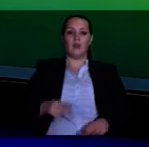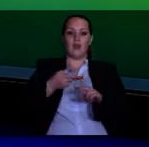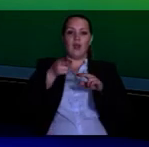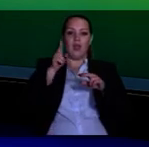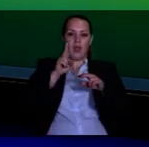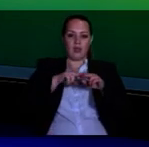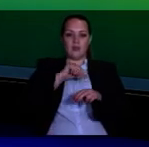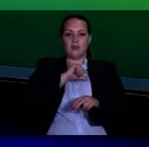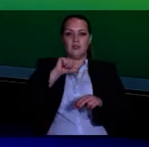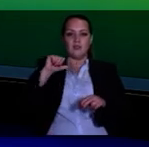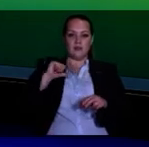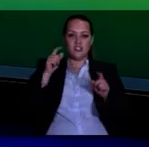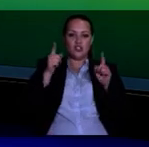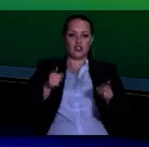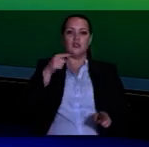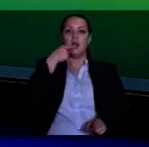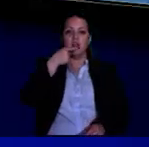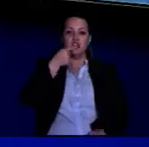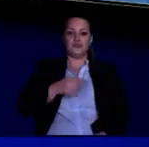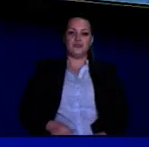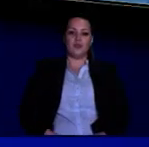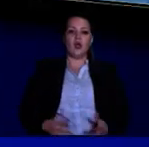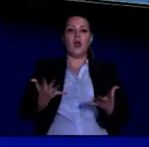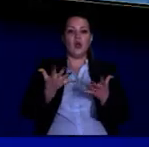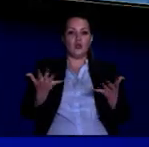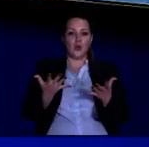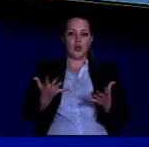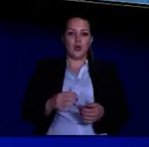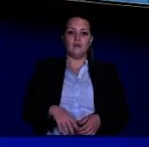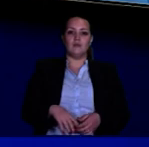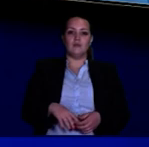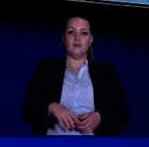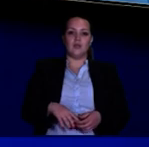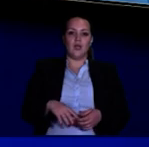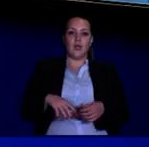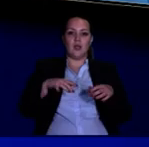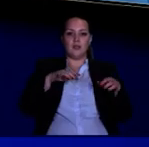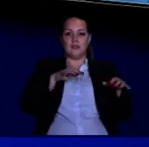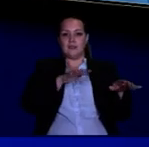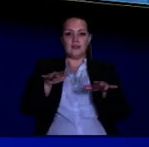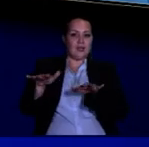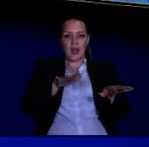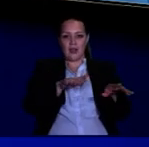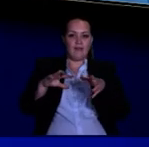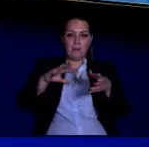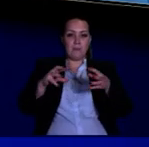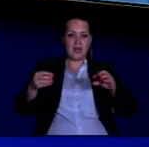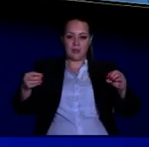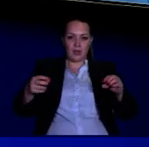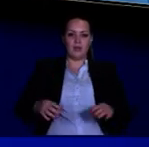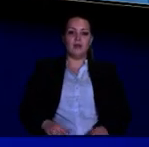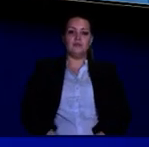это самостоятельная часть речи, которая обозначает действие предмета.